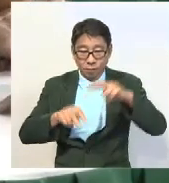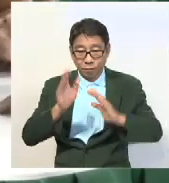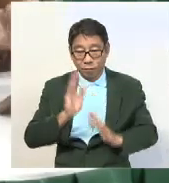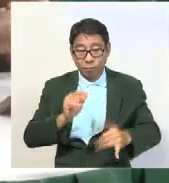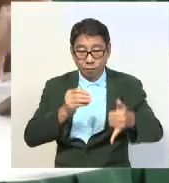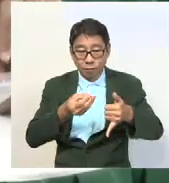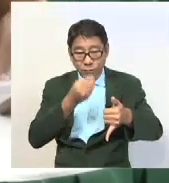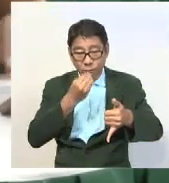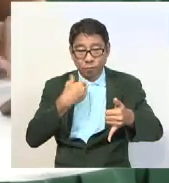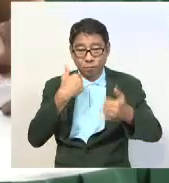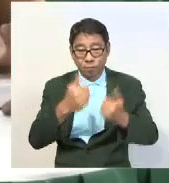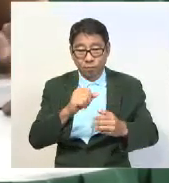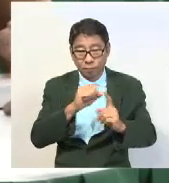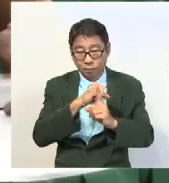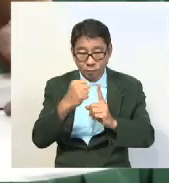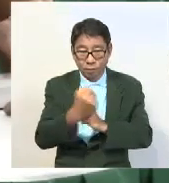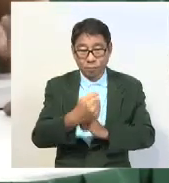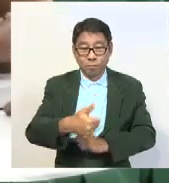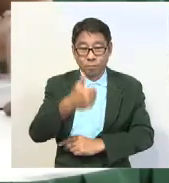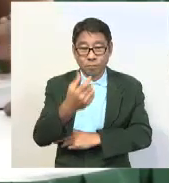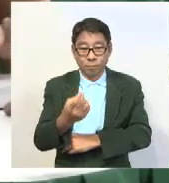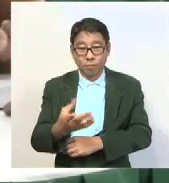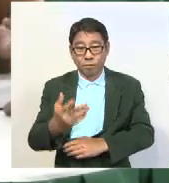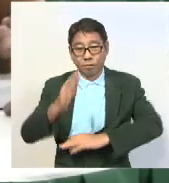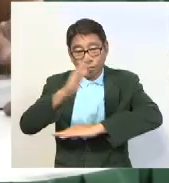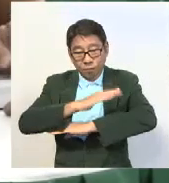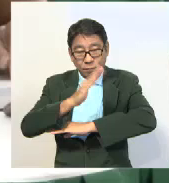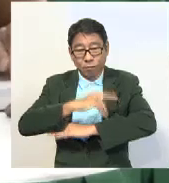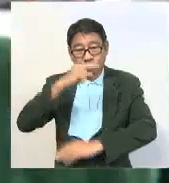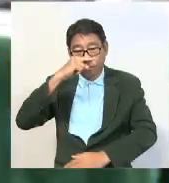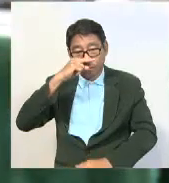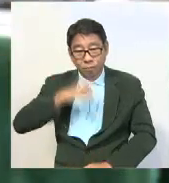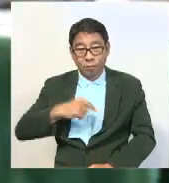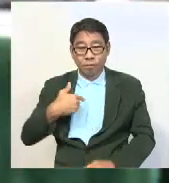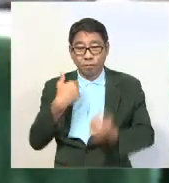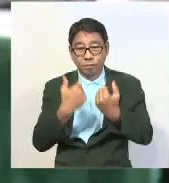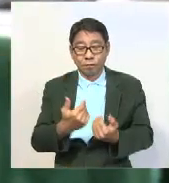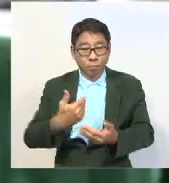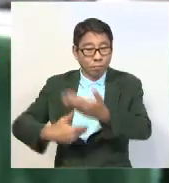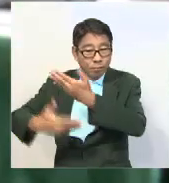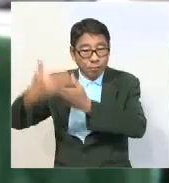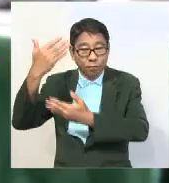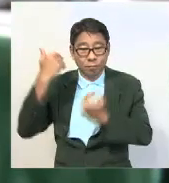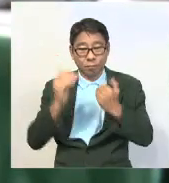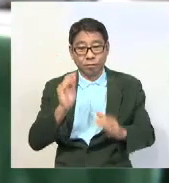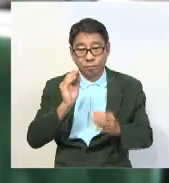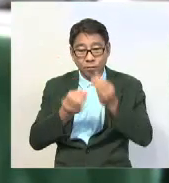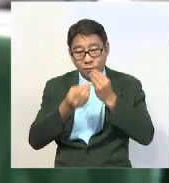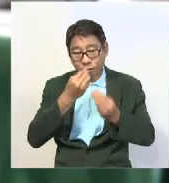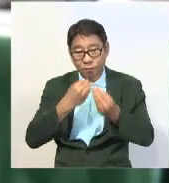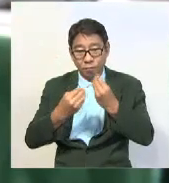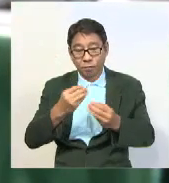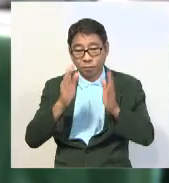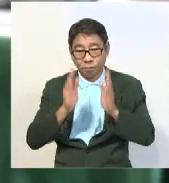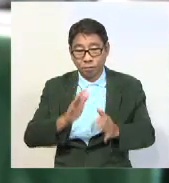ใหม่สังคมได้อะไรที่สมาคมนักข่าวนักหนังสือพิมพ์แห่งประเทศไทยนะครับท่านบอกว่าที่ผ่านมาผู้บริโภคบางครั้ง